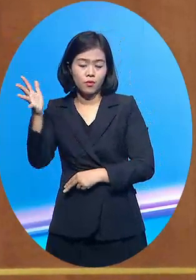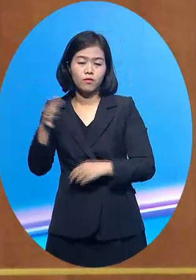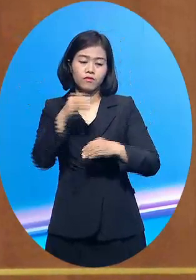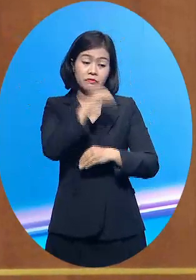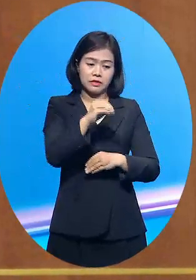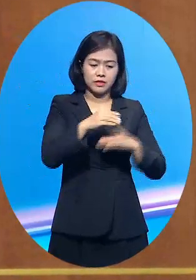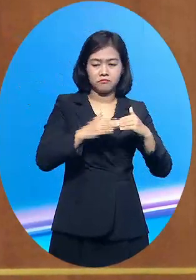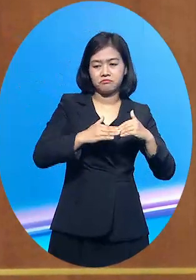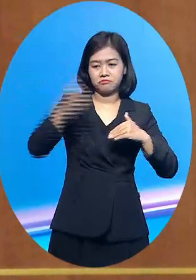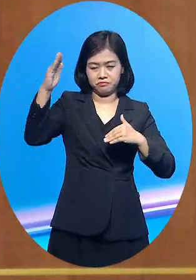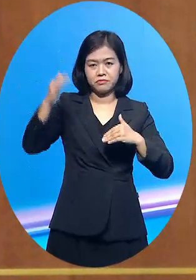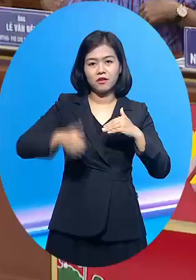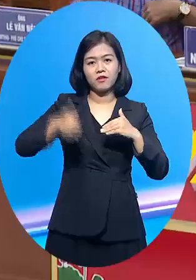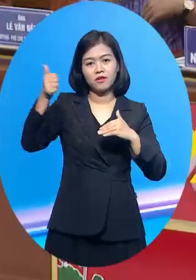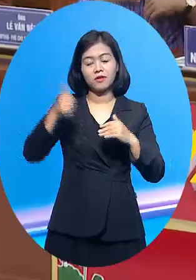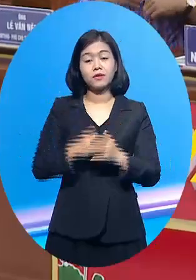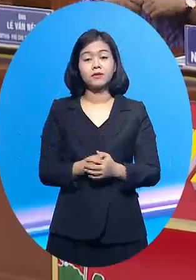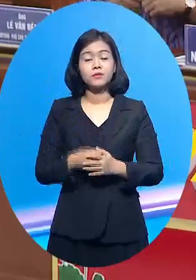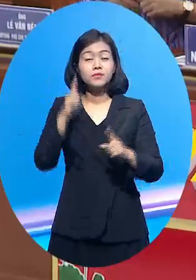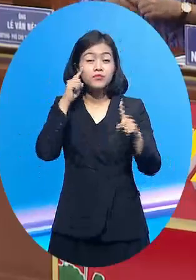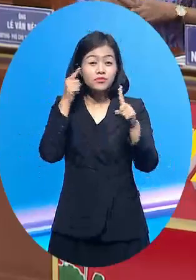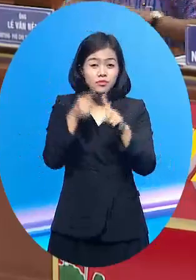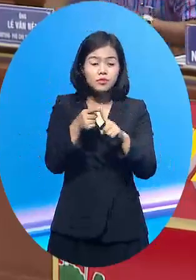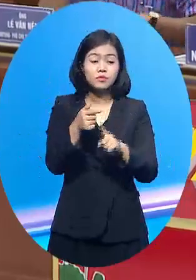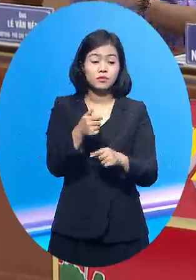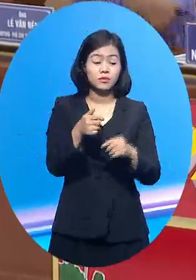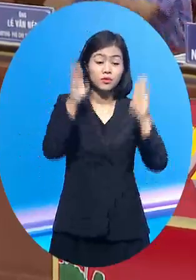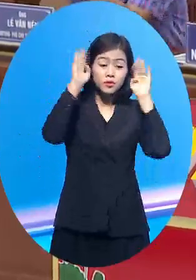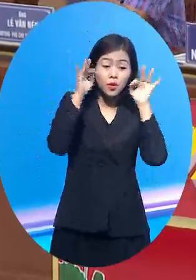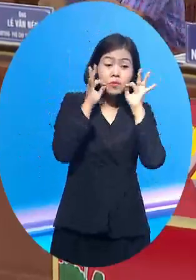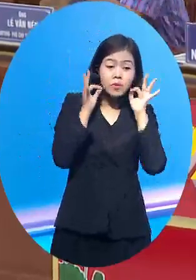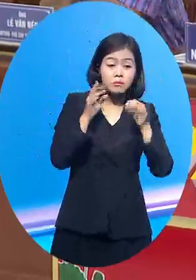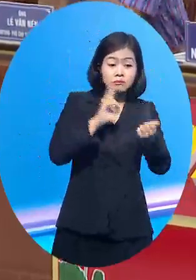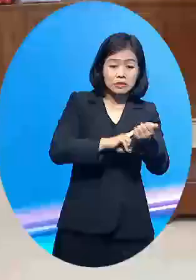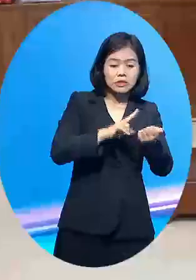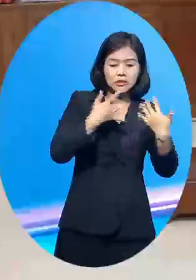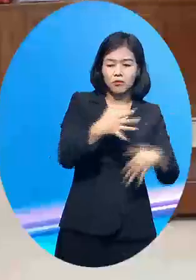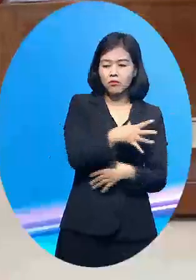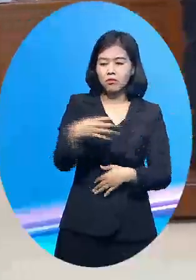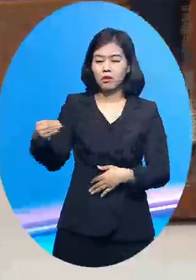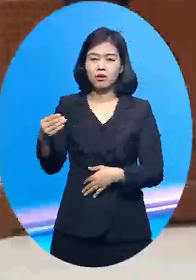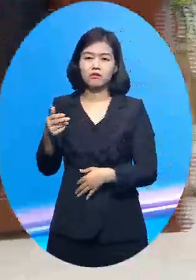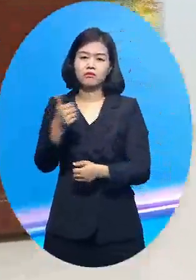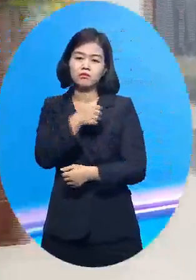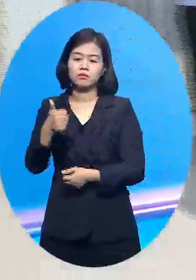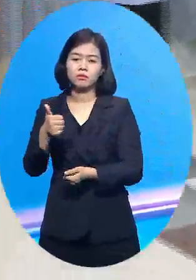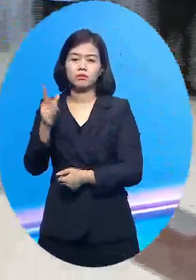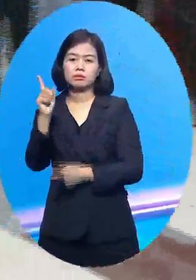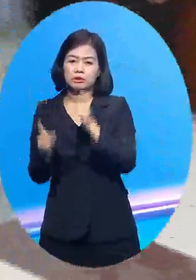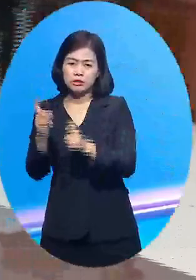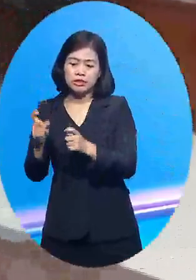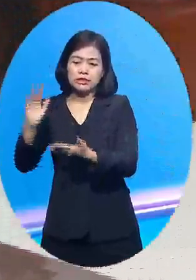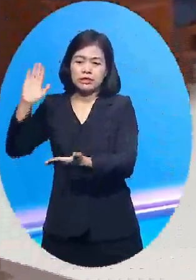cơ nhằm đảm bảo tính hiệu quả trong phòng ngừa các trường hợp tử vong ở người do bệnh dại. Cũng theo WHO, mỗi năm trên thế giới ghi nhận